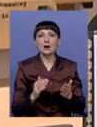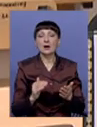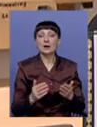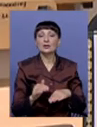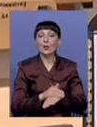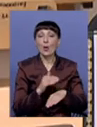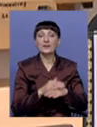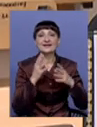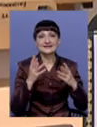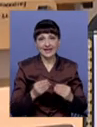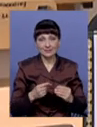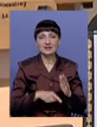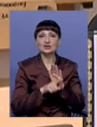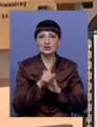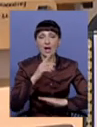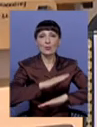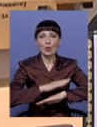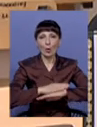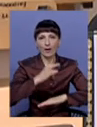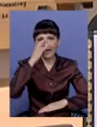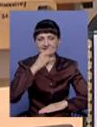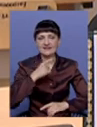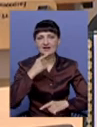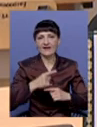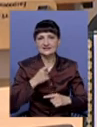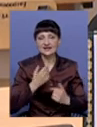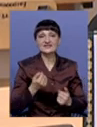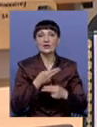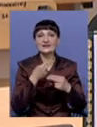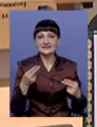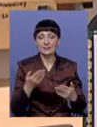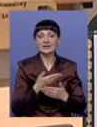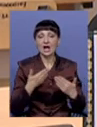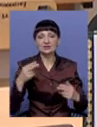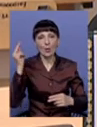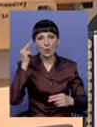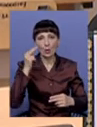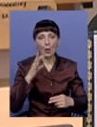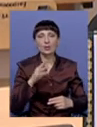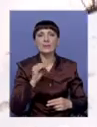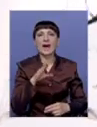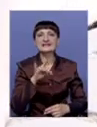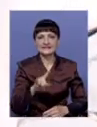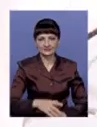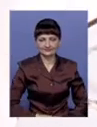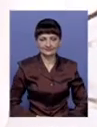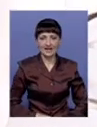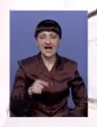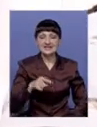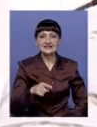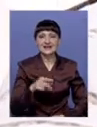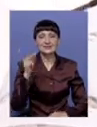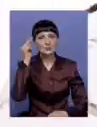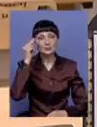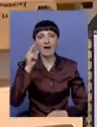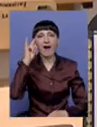ребята начинаем урок казахского языка сегодня тема нашего урока отбасы а здесь проходит урок